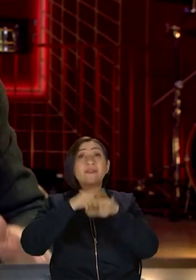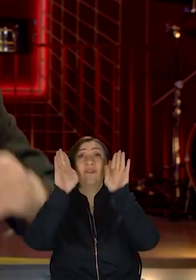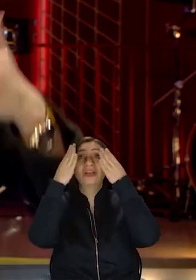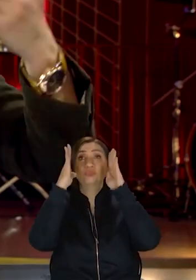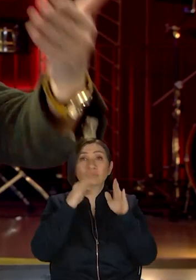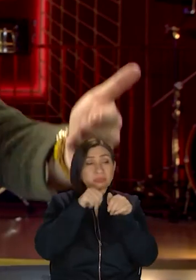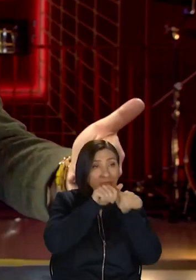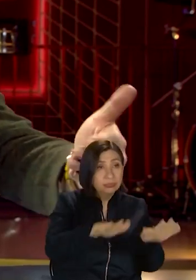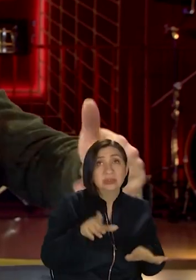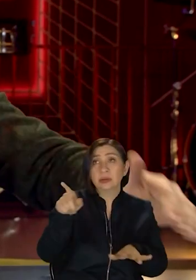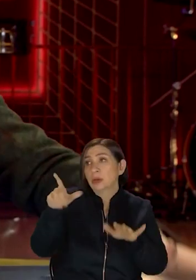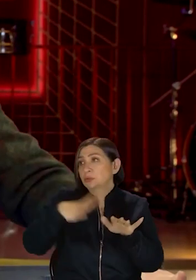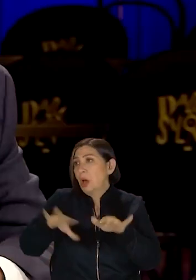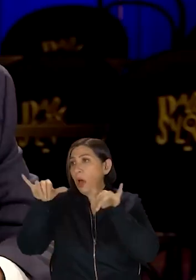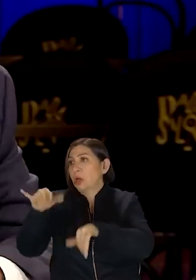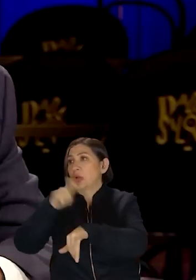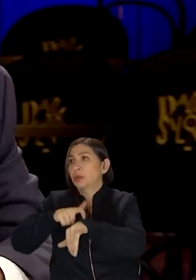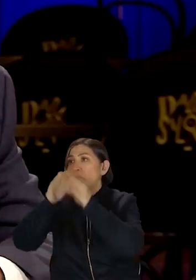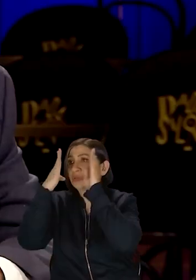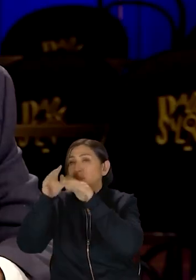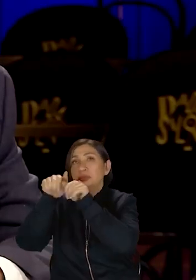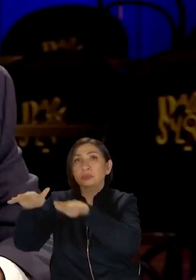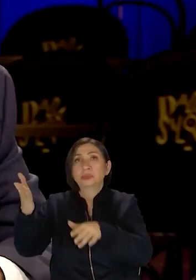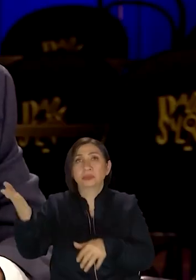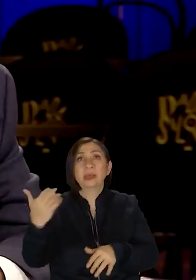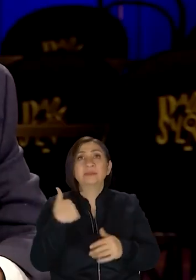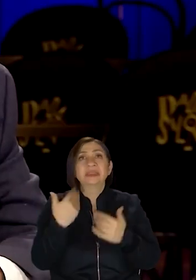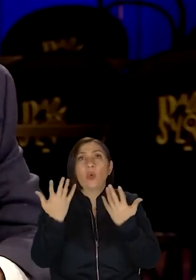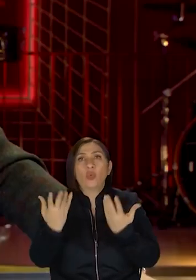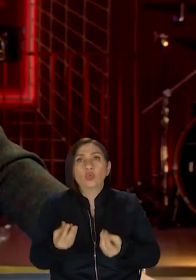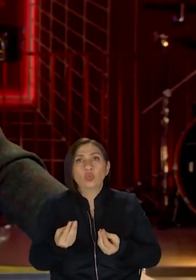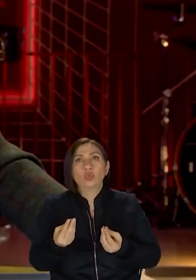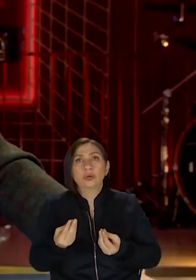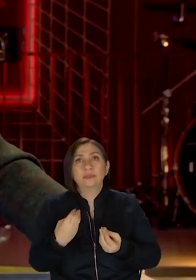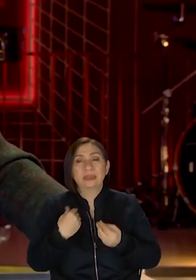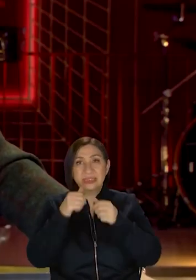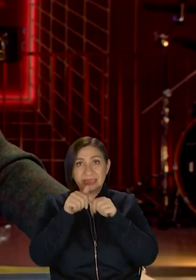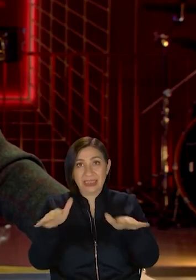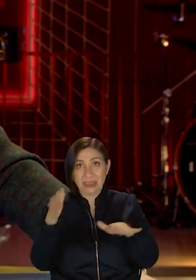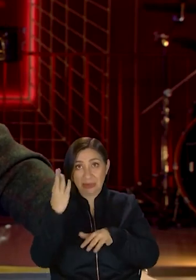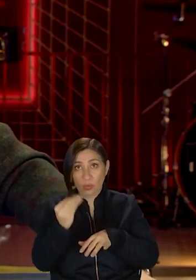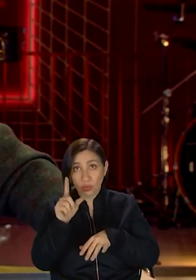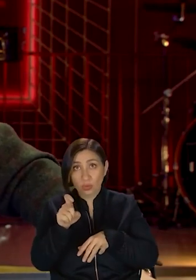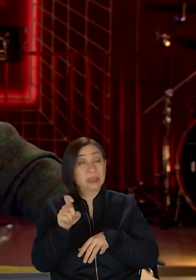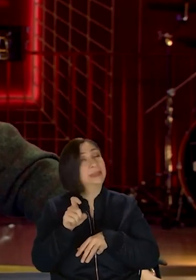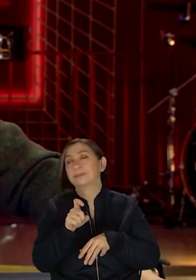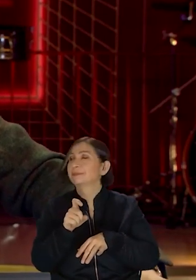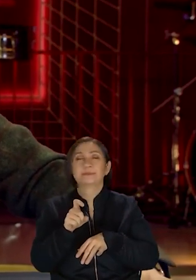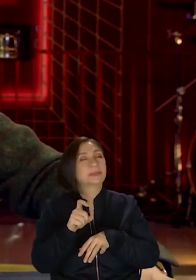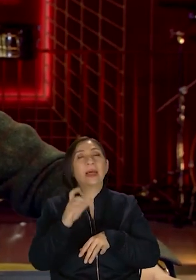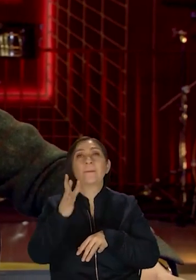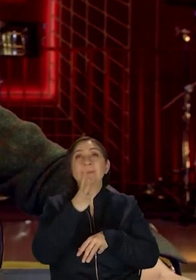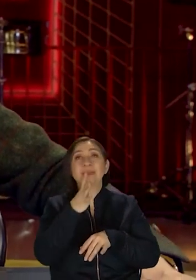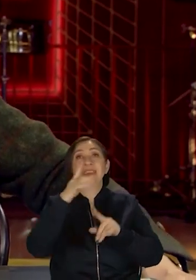yayın yapabiliriz. Sen de yayın yapabilirsin. Peki biz ne olduk şimdi? Biz yayıncı mı olduk? Hayır. Çünkü